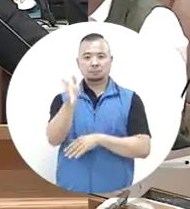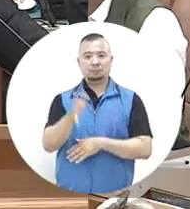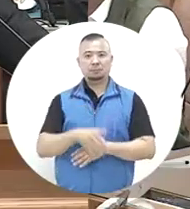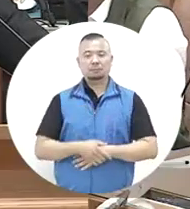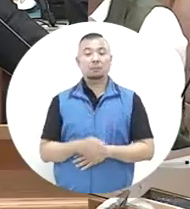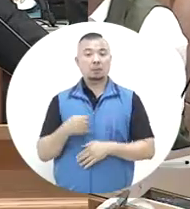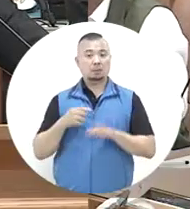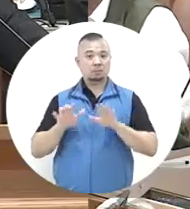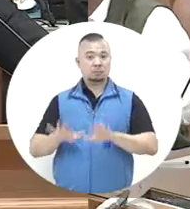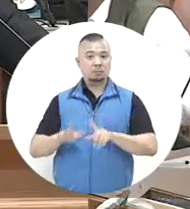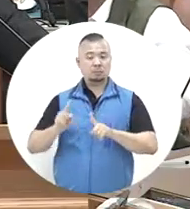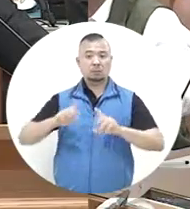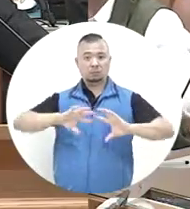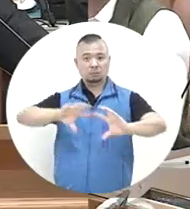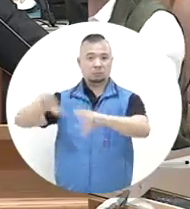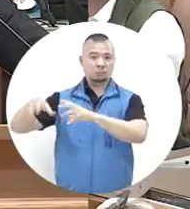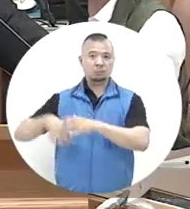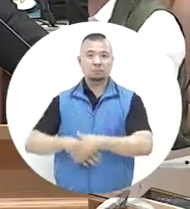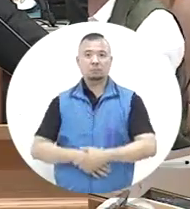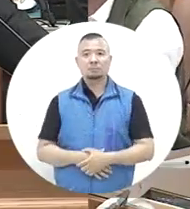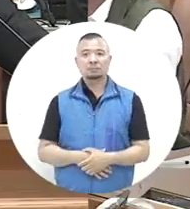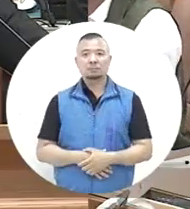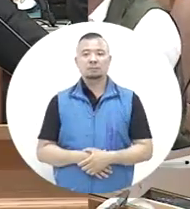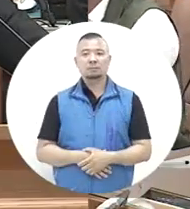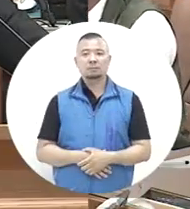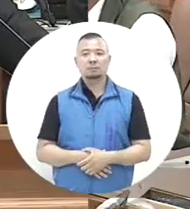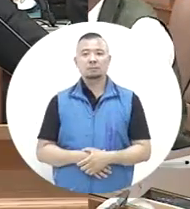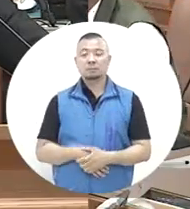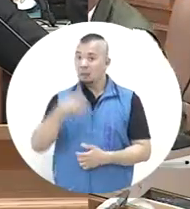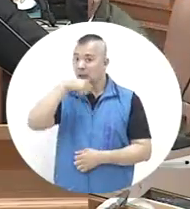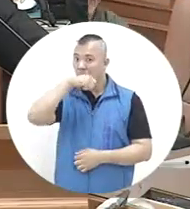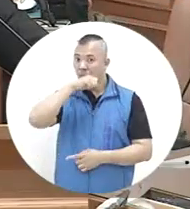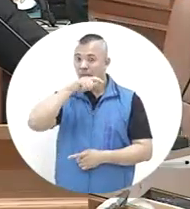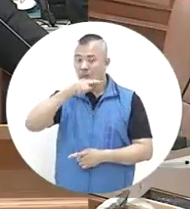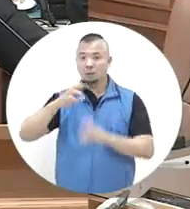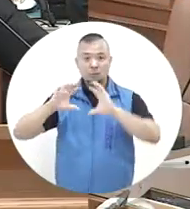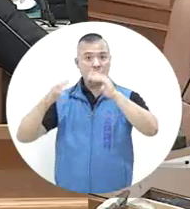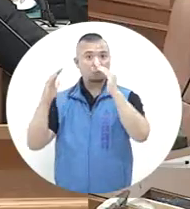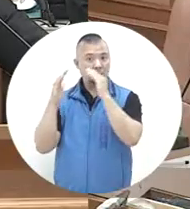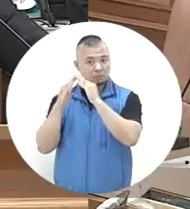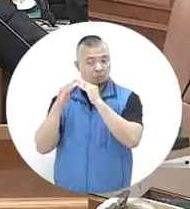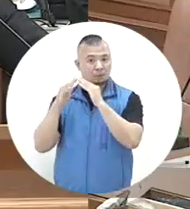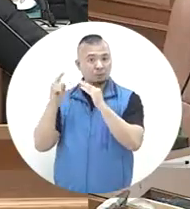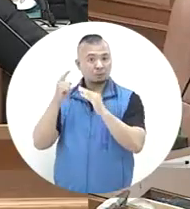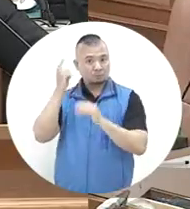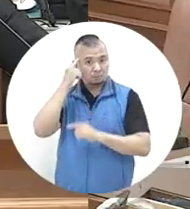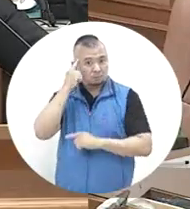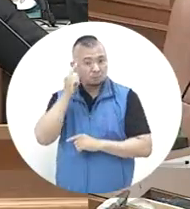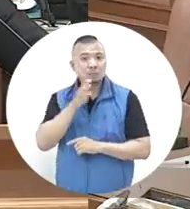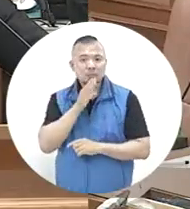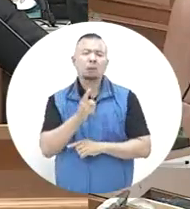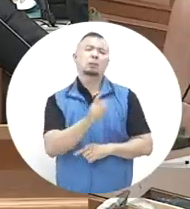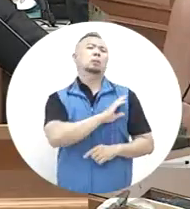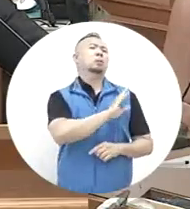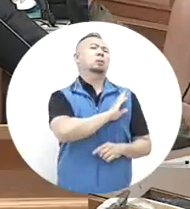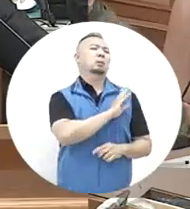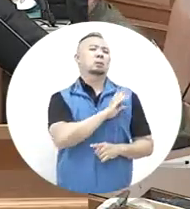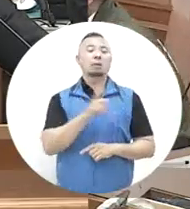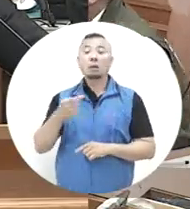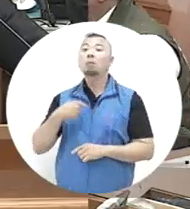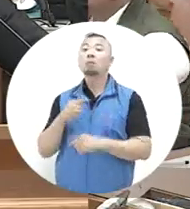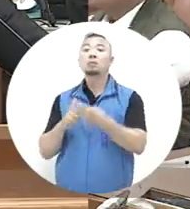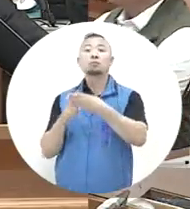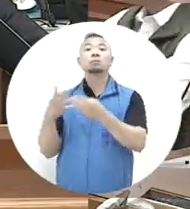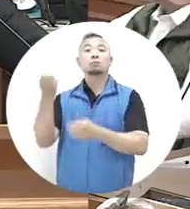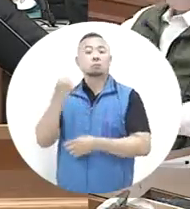在国际上，我们是不是一个国家啦？我们是一个国家。 当然，我们是一个国家。 我们是一个主权的国家。嗯、